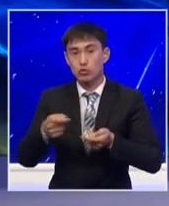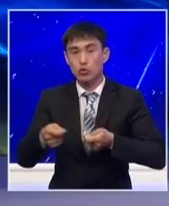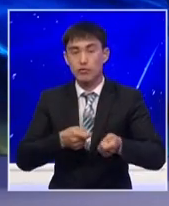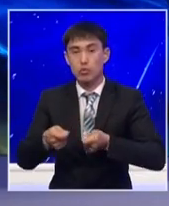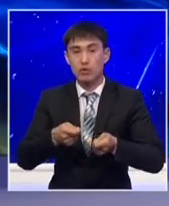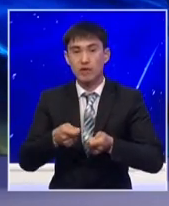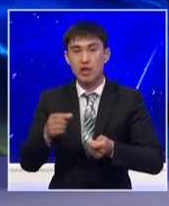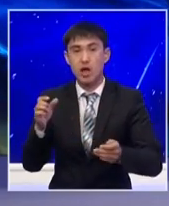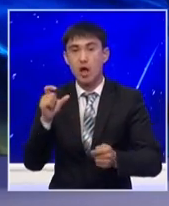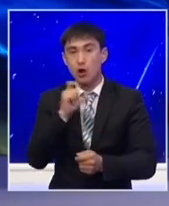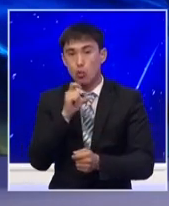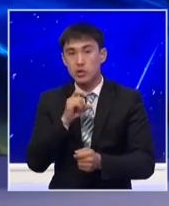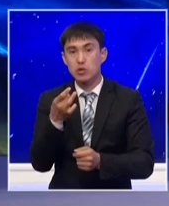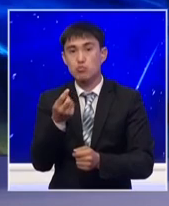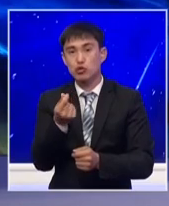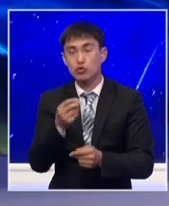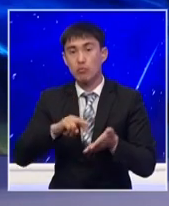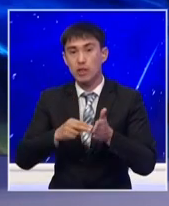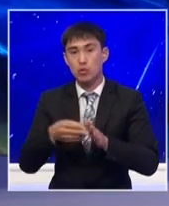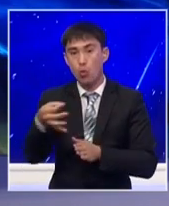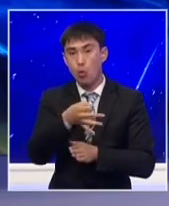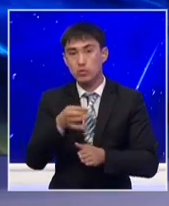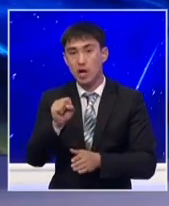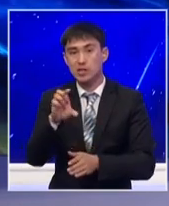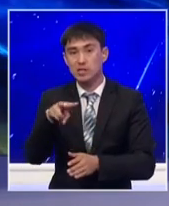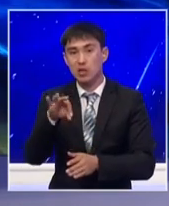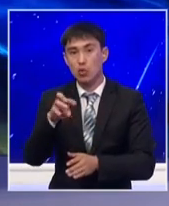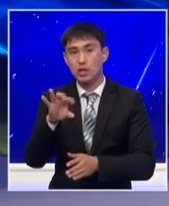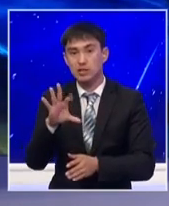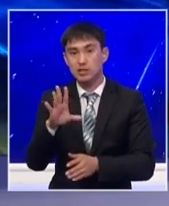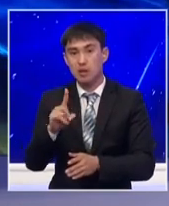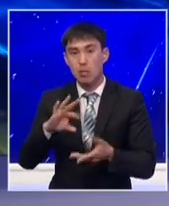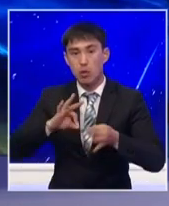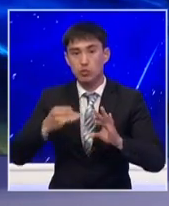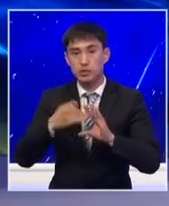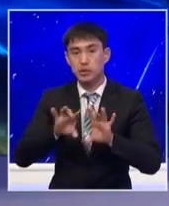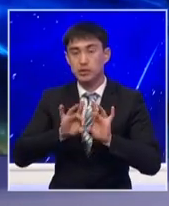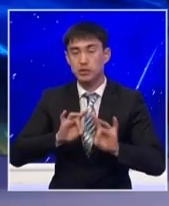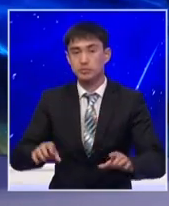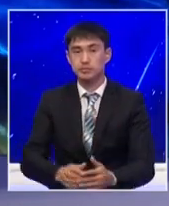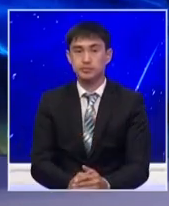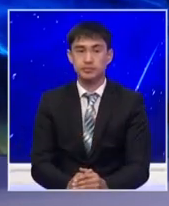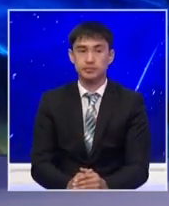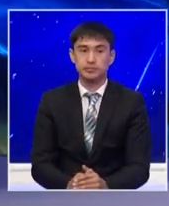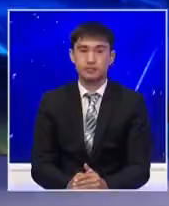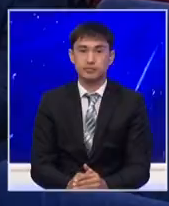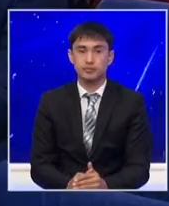руководитель управления экономики и бюджетного планирования области Аслан Ораз. Подробности в нашем следующем сюжете.